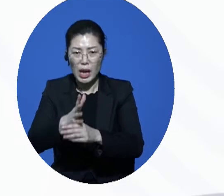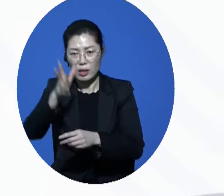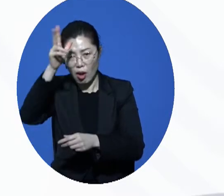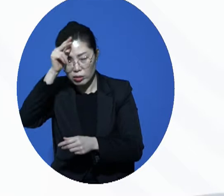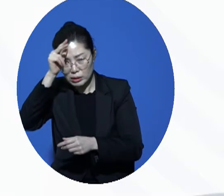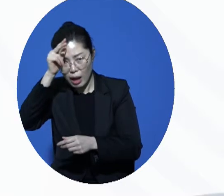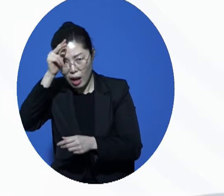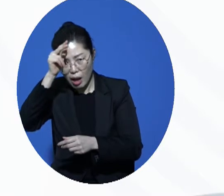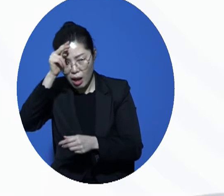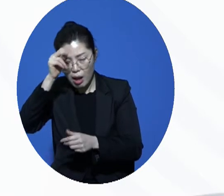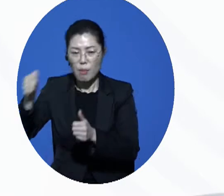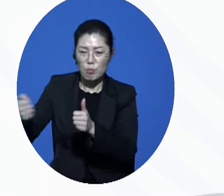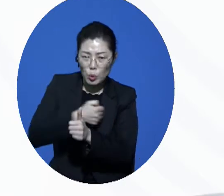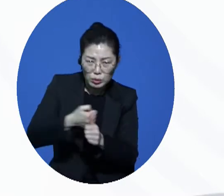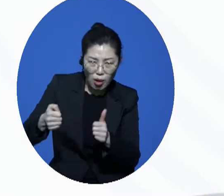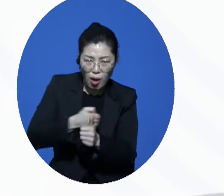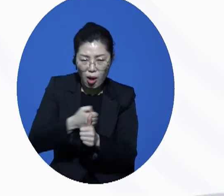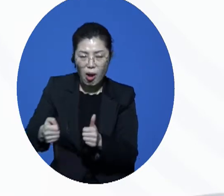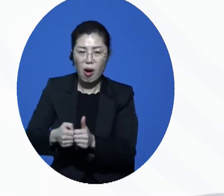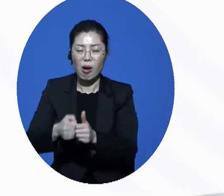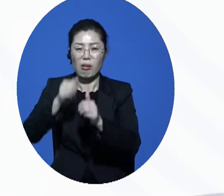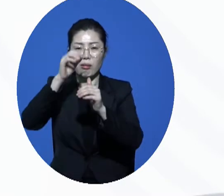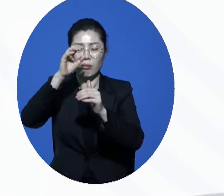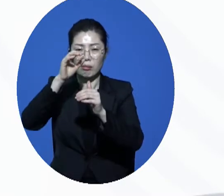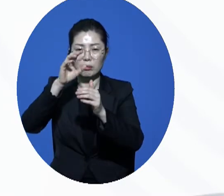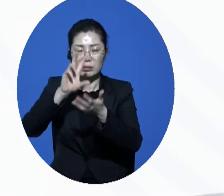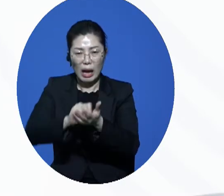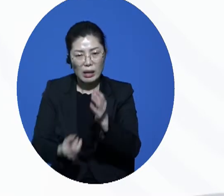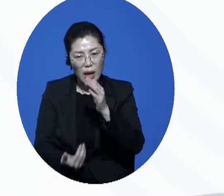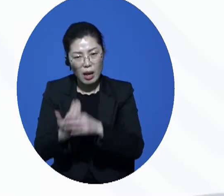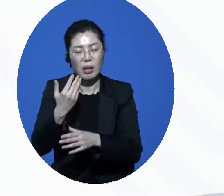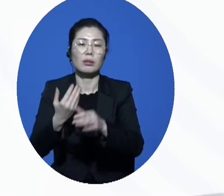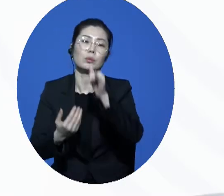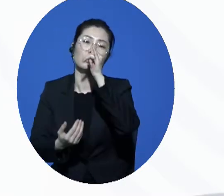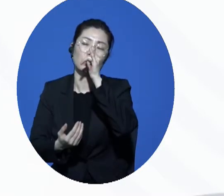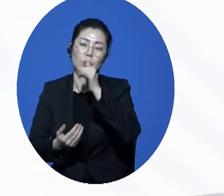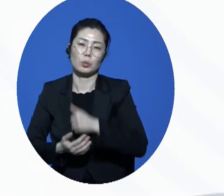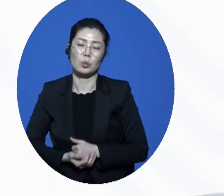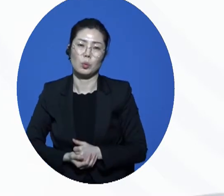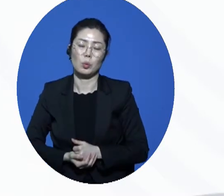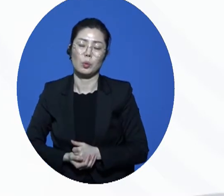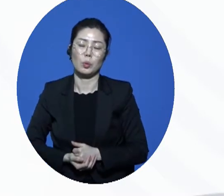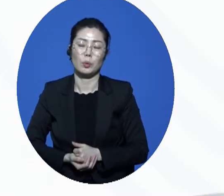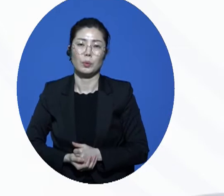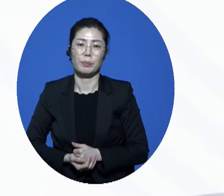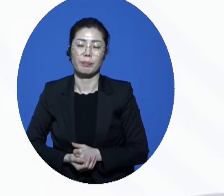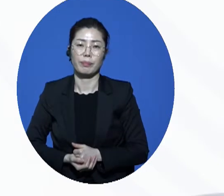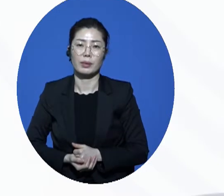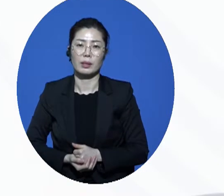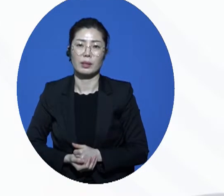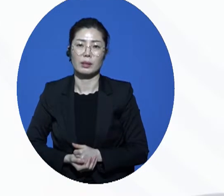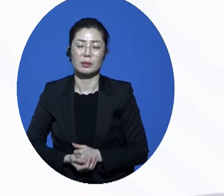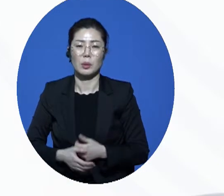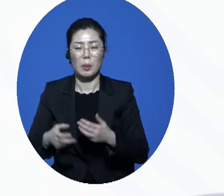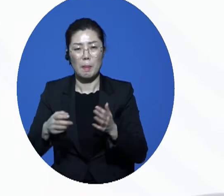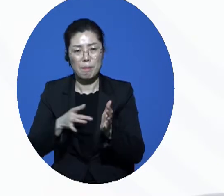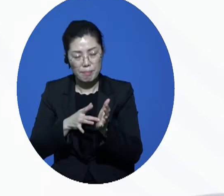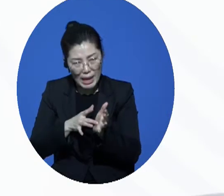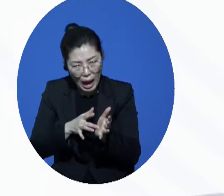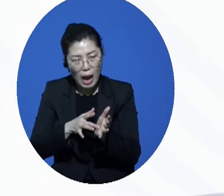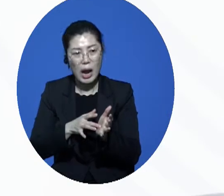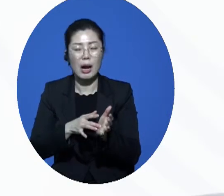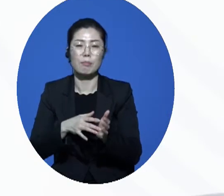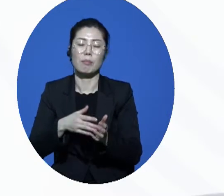내지는 치안 당국의 폭력의 대상이 되는 그런 사례들도 있었습니다. 그래서 이것을 종식을 하고 식약, 의약품 및 기타